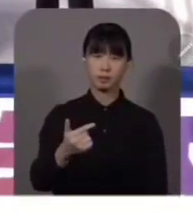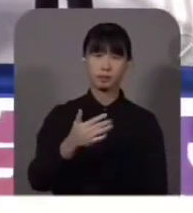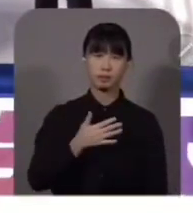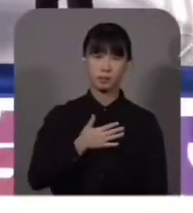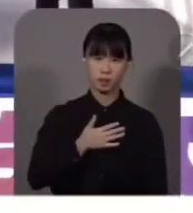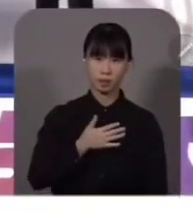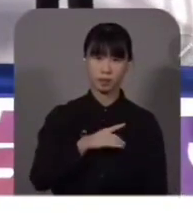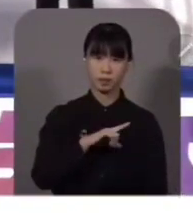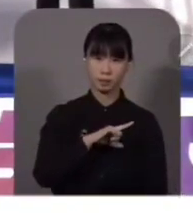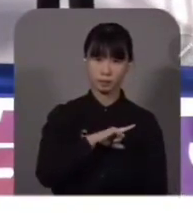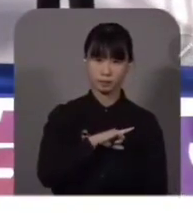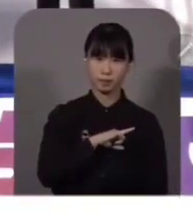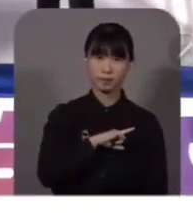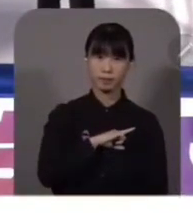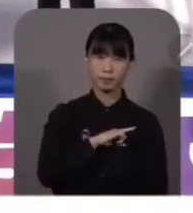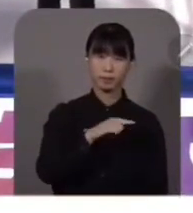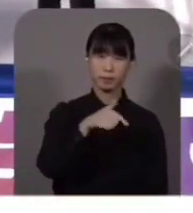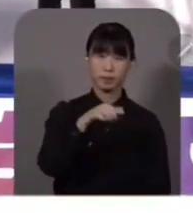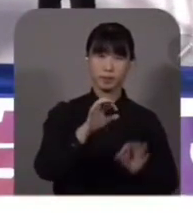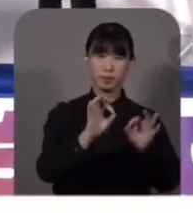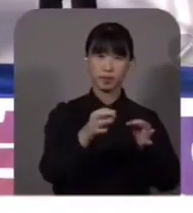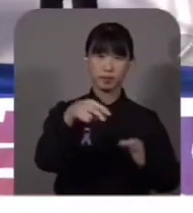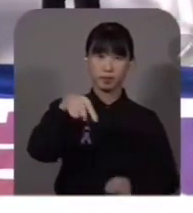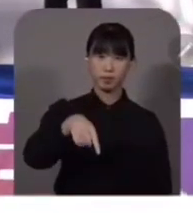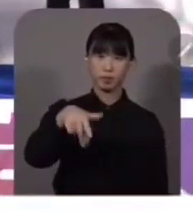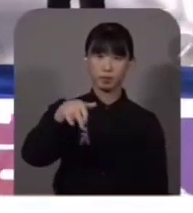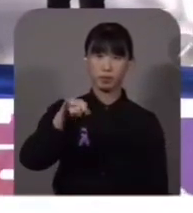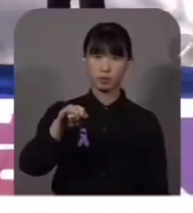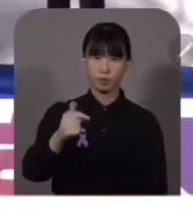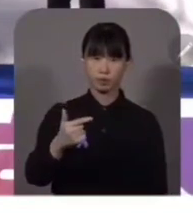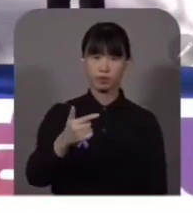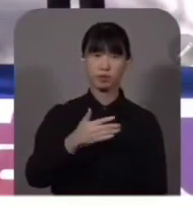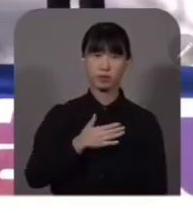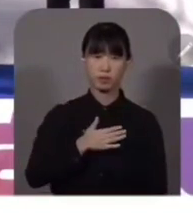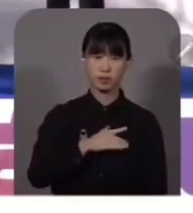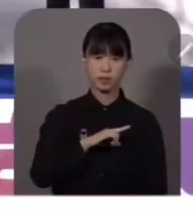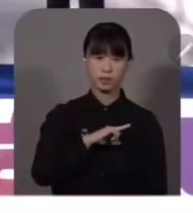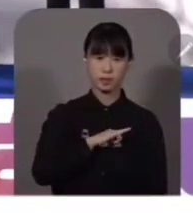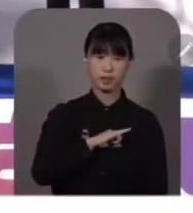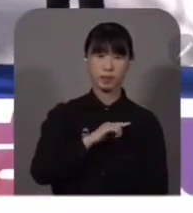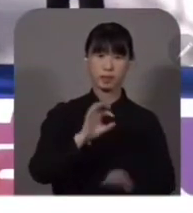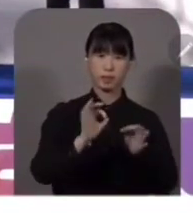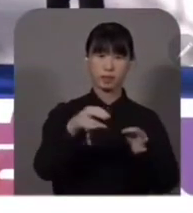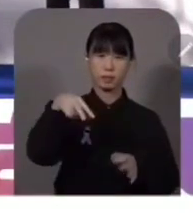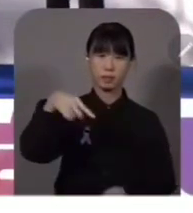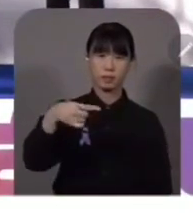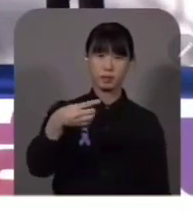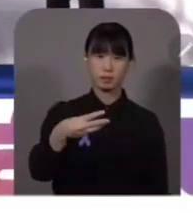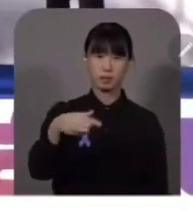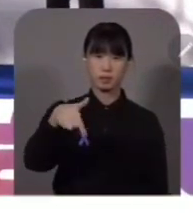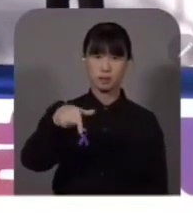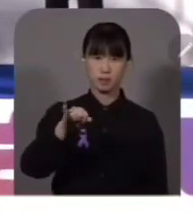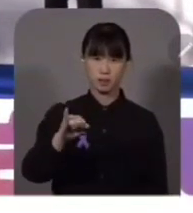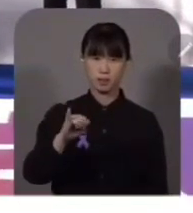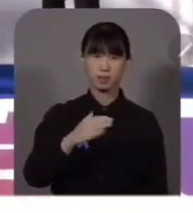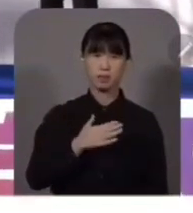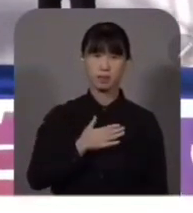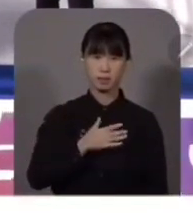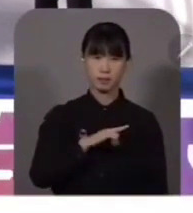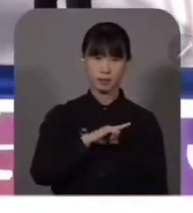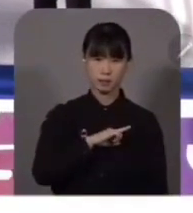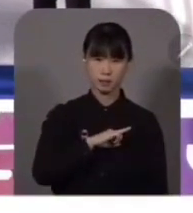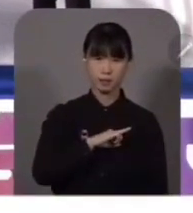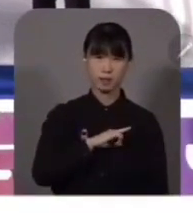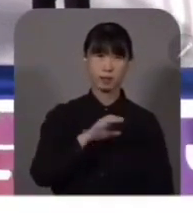내 이름은 김수진. 내 이름은 김슬기. 내